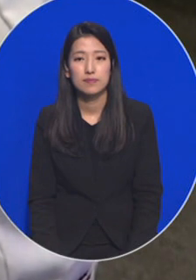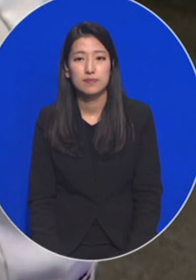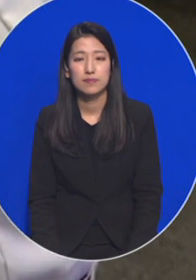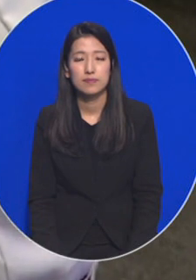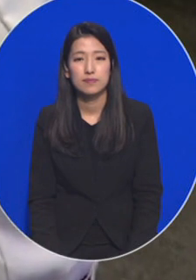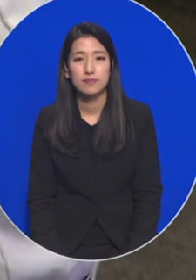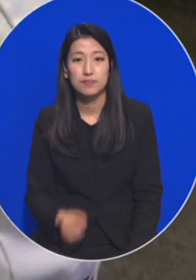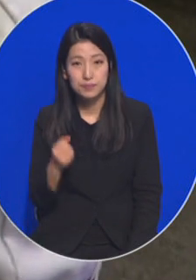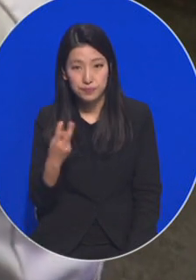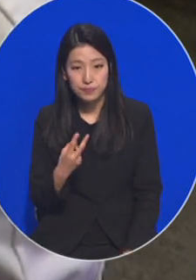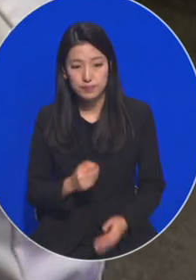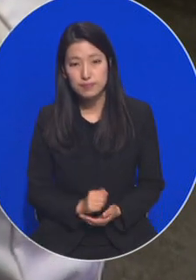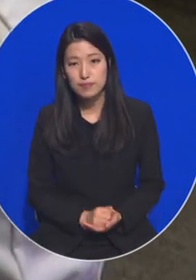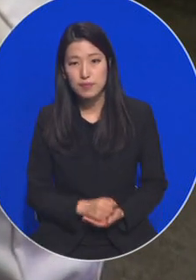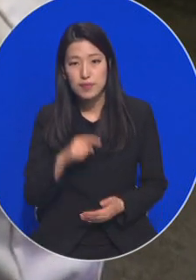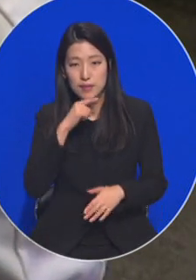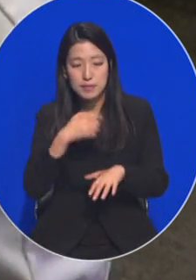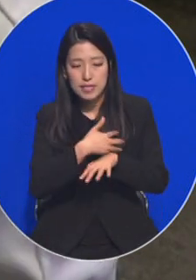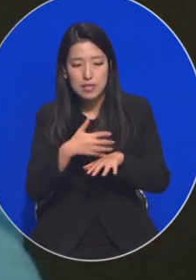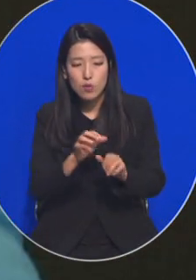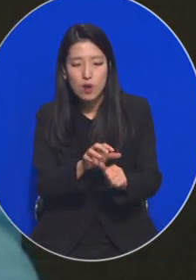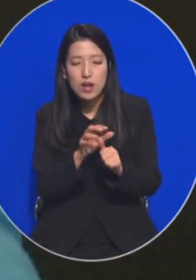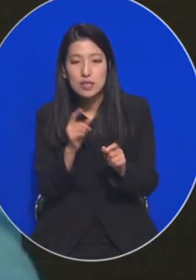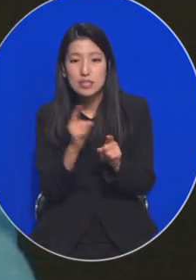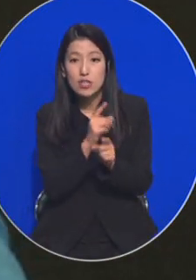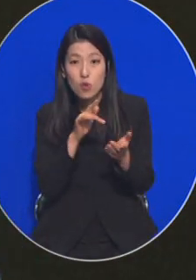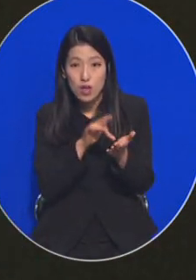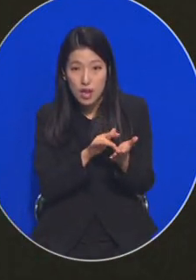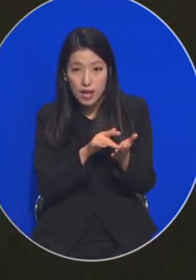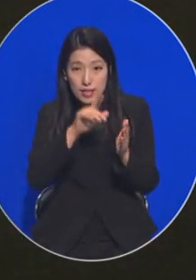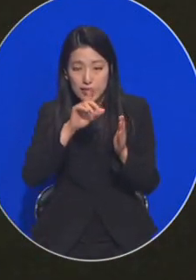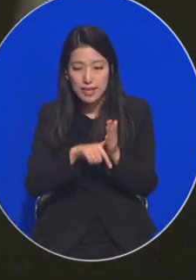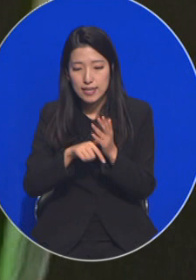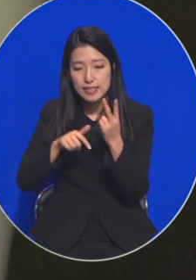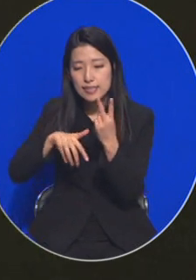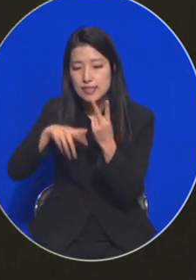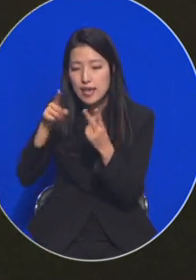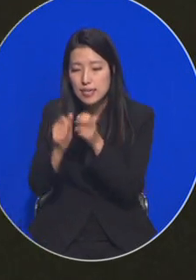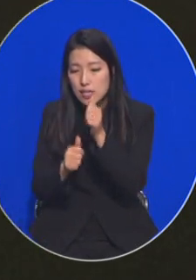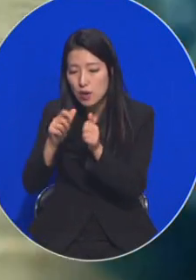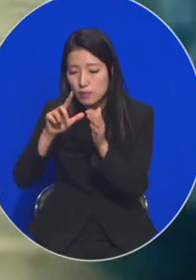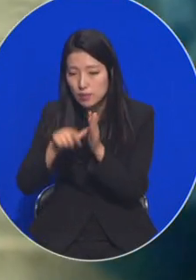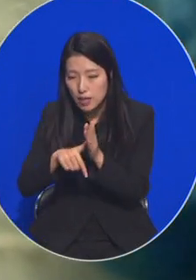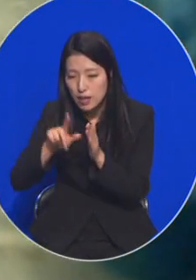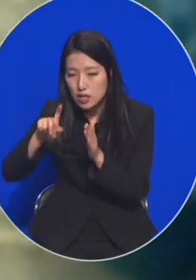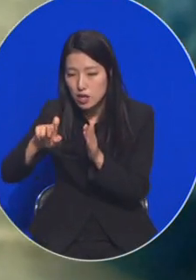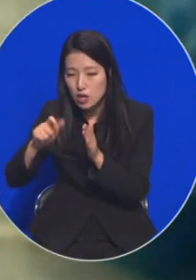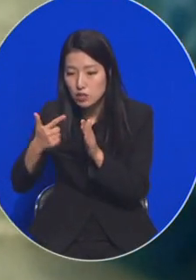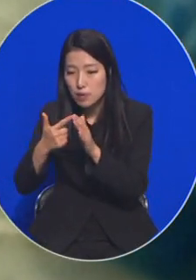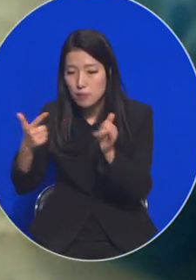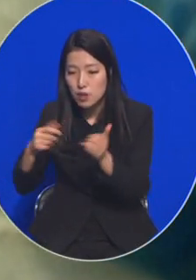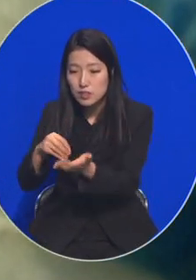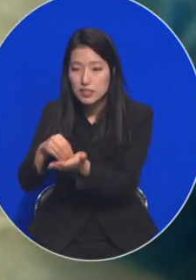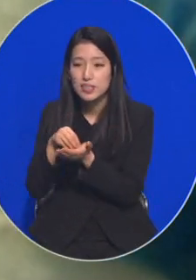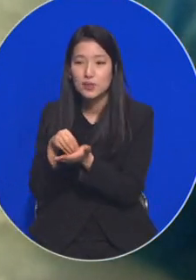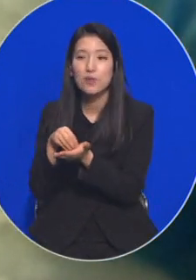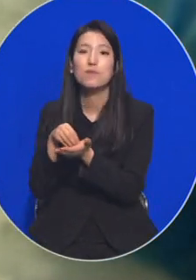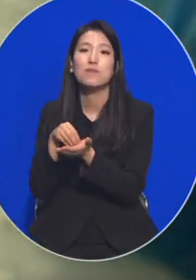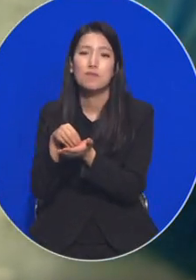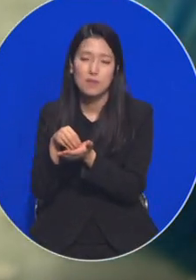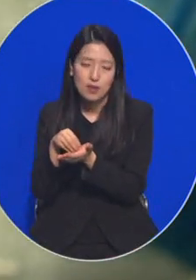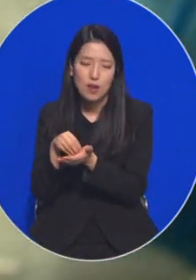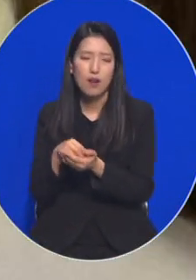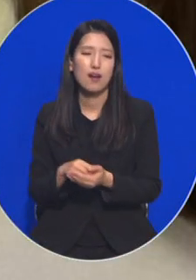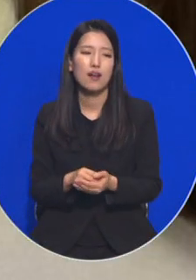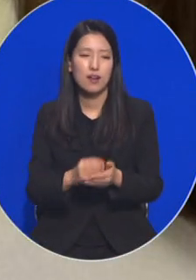방역당국은 회장 시리즈에 인상 시험 관련해서도 인상 2상 시험에 16명의 환자가 등록했다 며 인상의 참여한